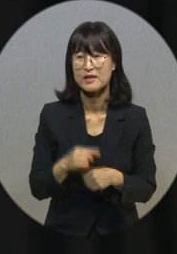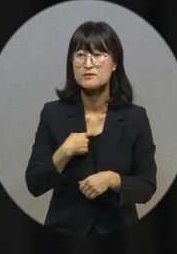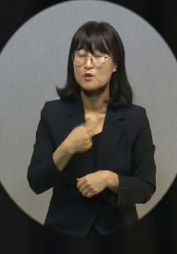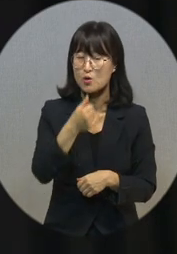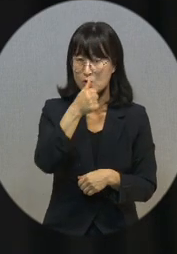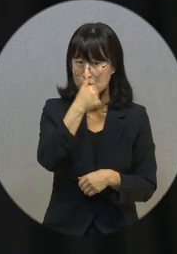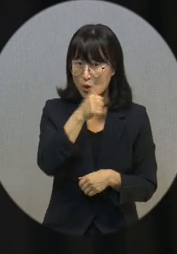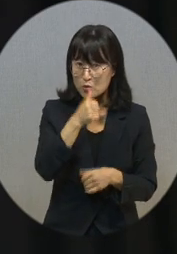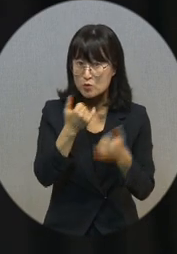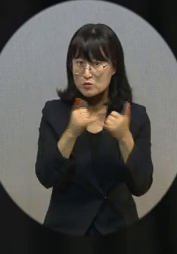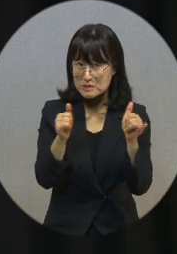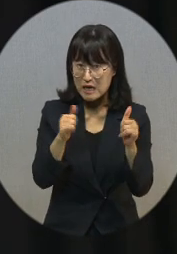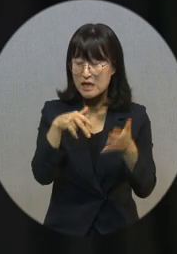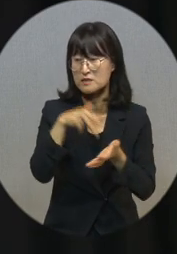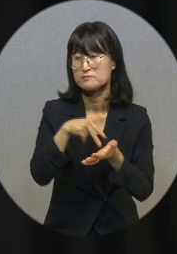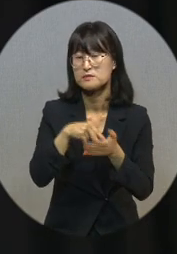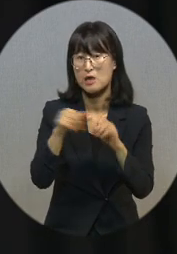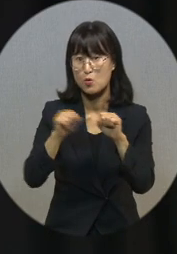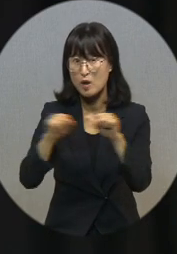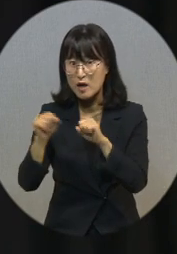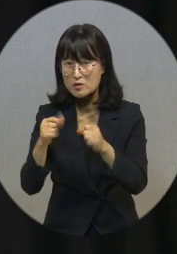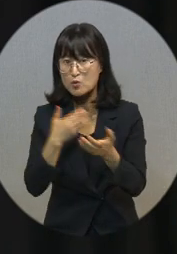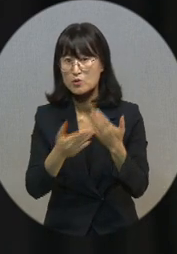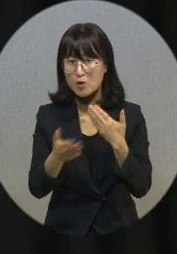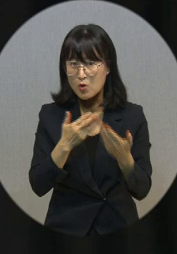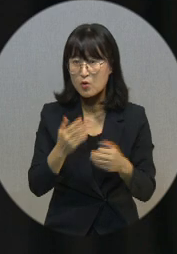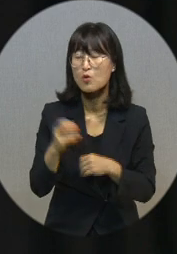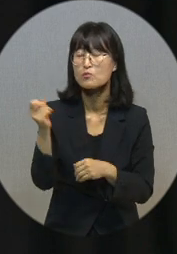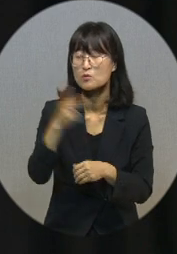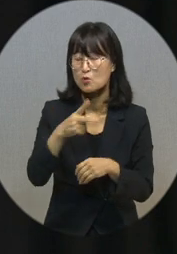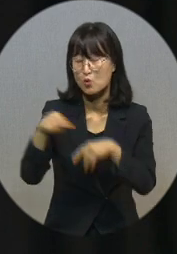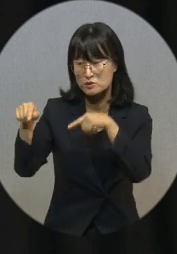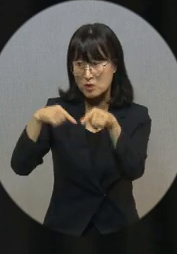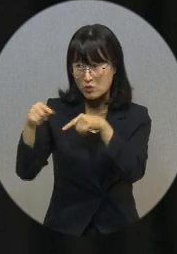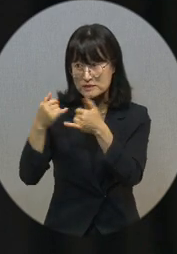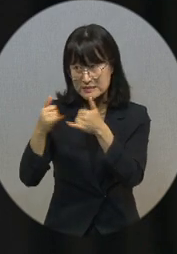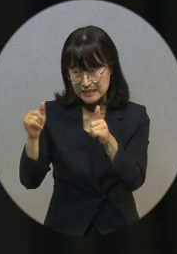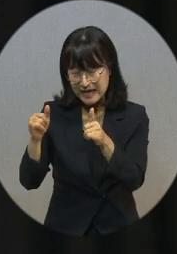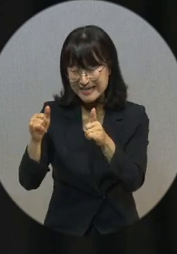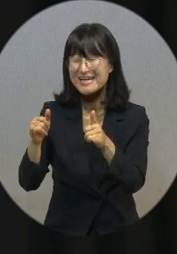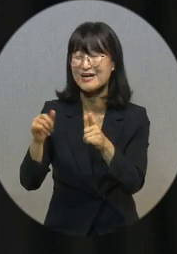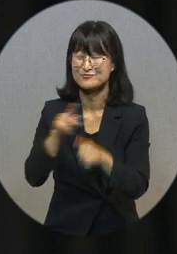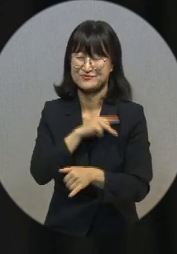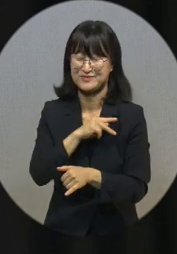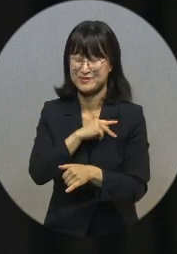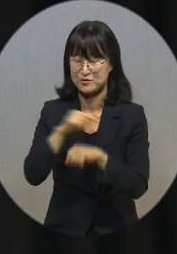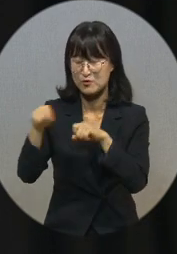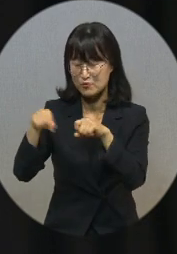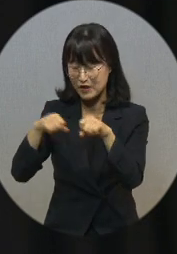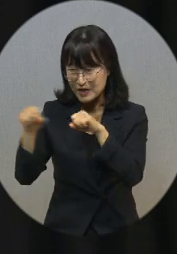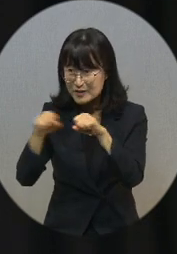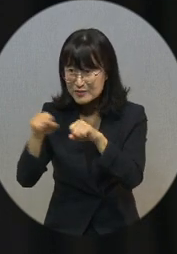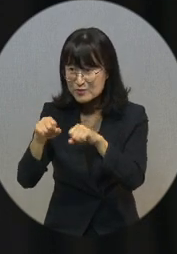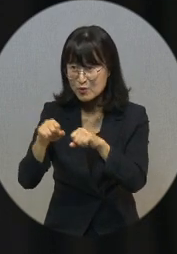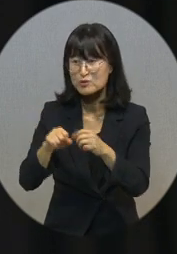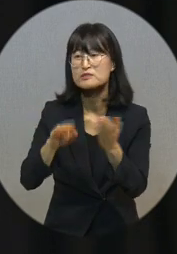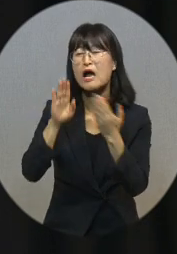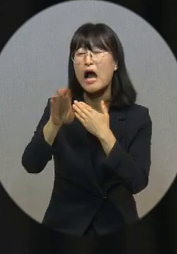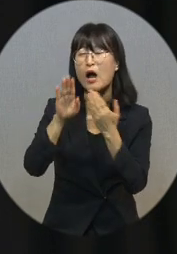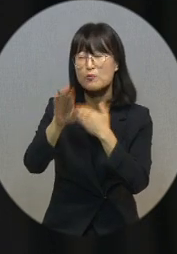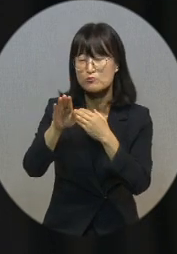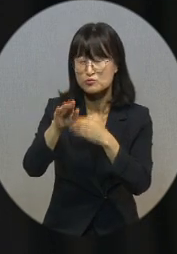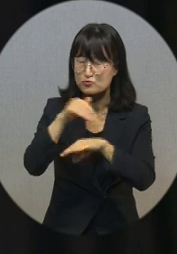변호사로서 활동했던 그런 경험과 정치인으로서의 네. 앞으로 할 수 있는 역할을 토대로 해나가려고 하고